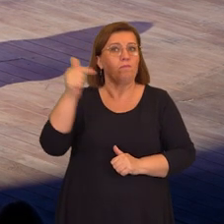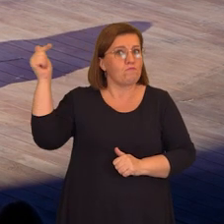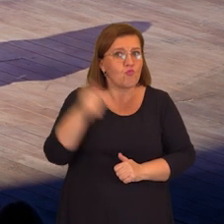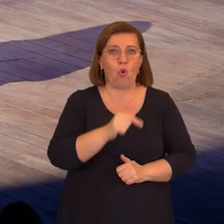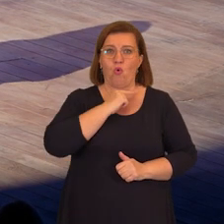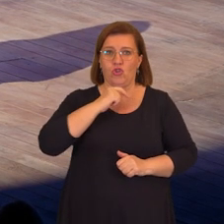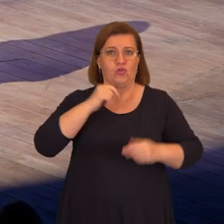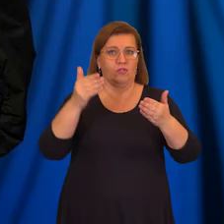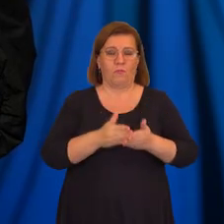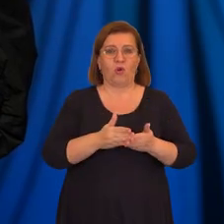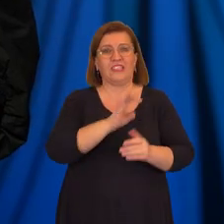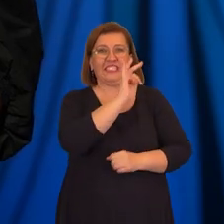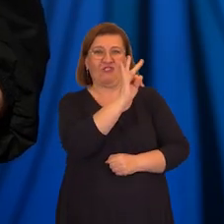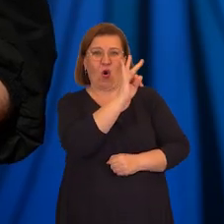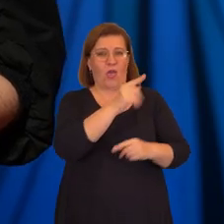duchowny danego wyznania.